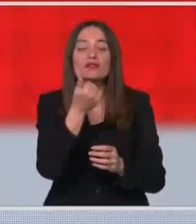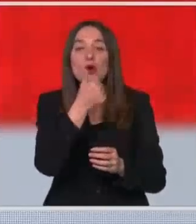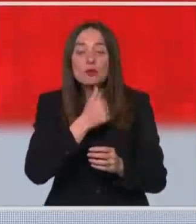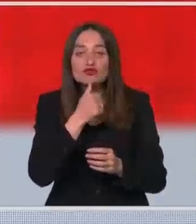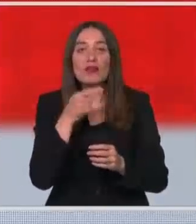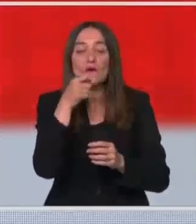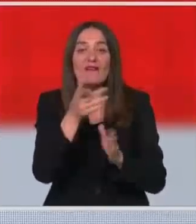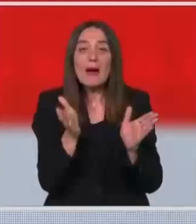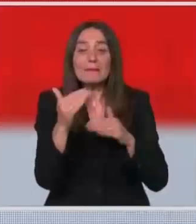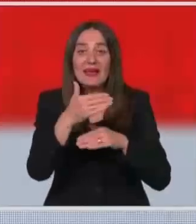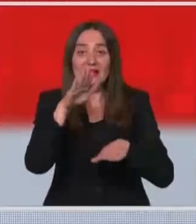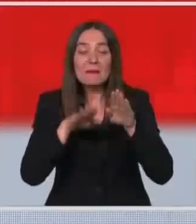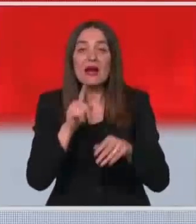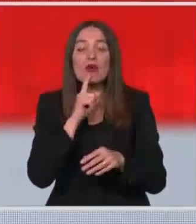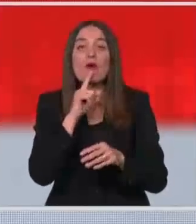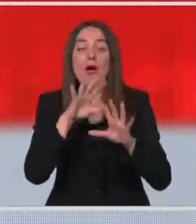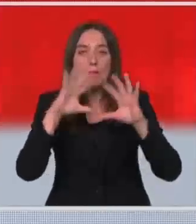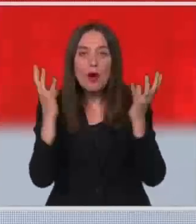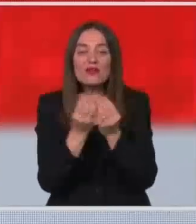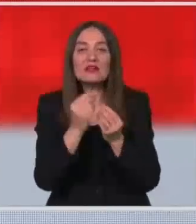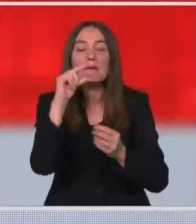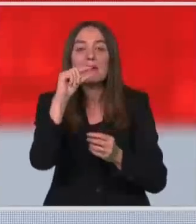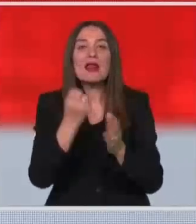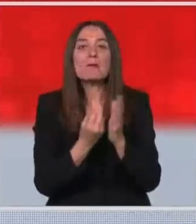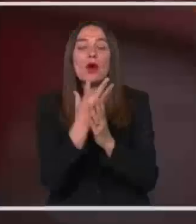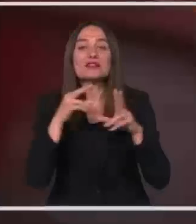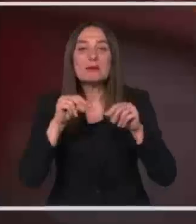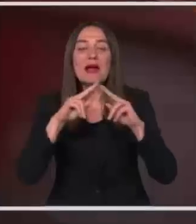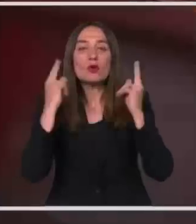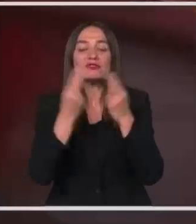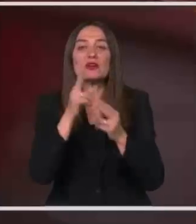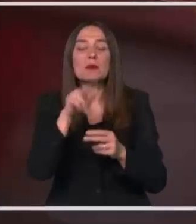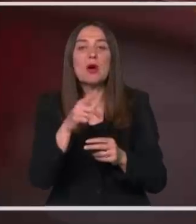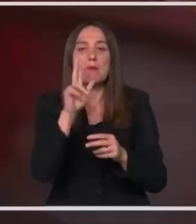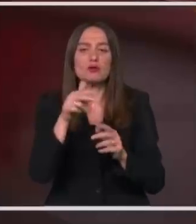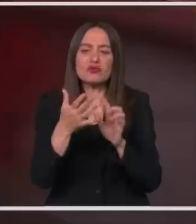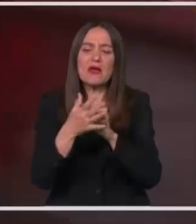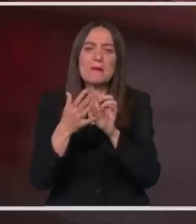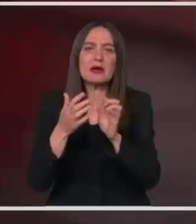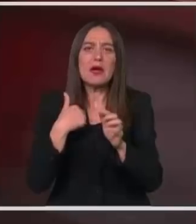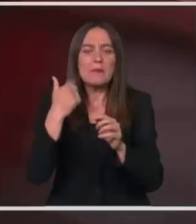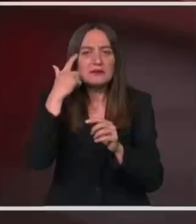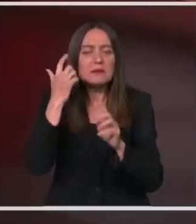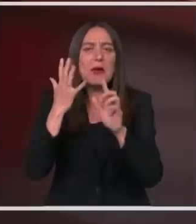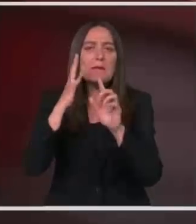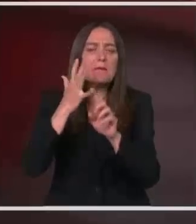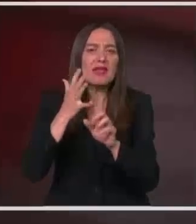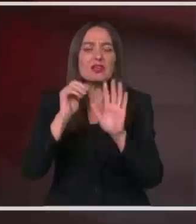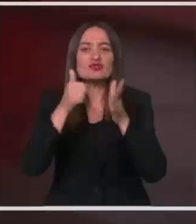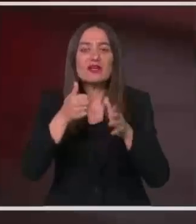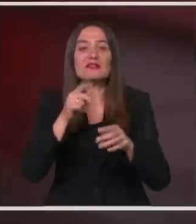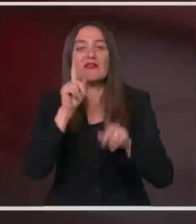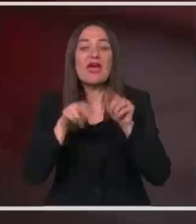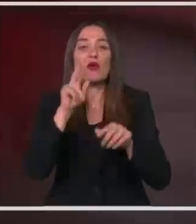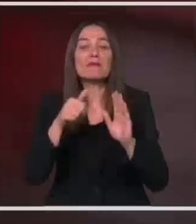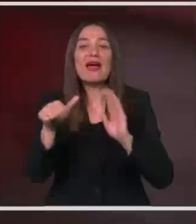onda ovakav paket mera koji po obimu mali broj zemalja u svetu ima. Možete na prste jedne ruke, mislim da smo 5 ili 6, da neko ima